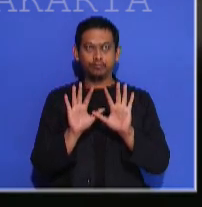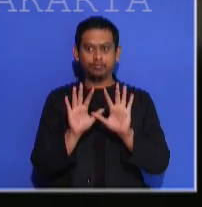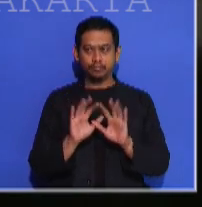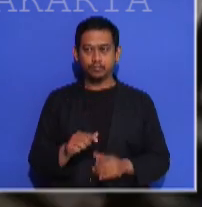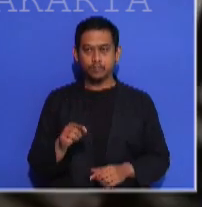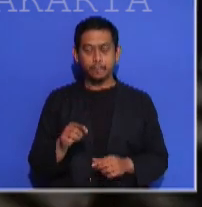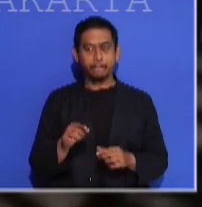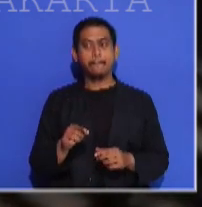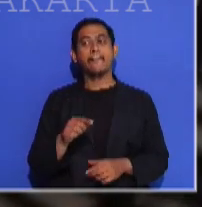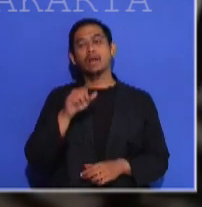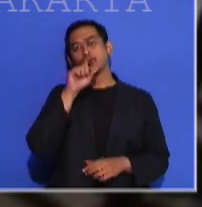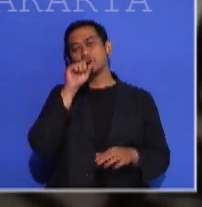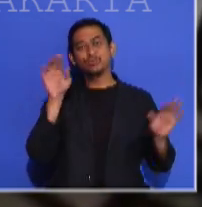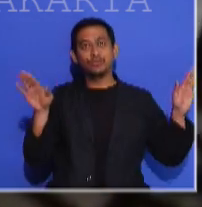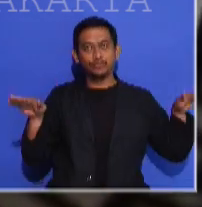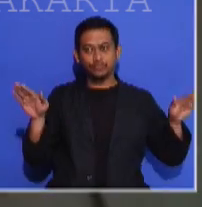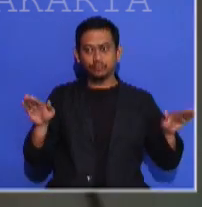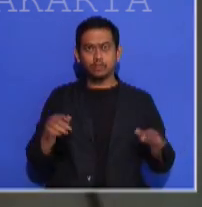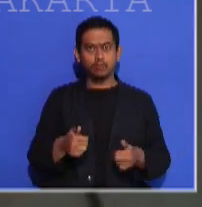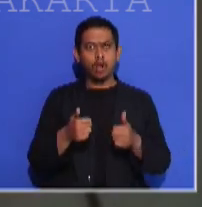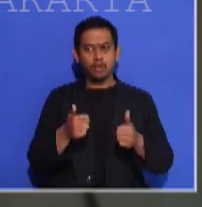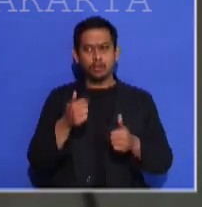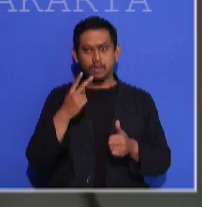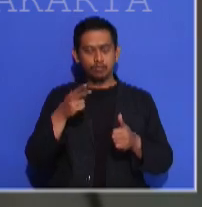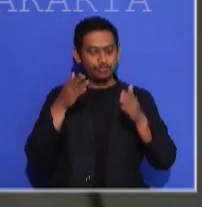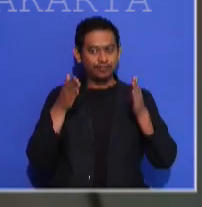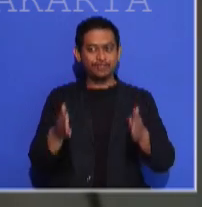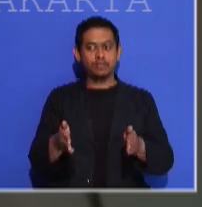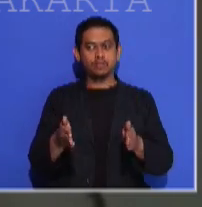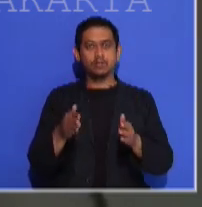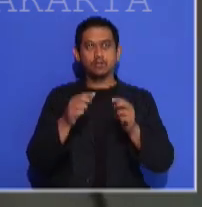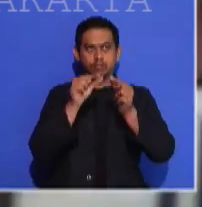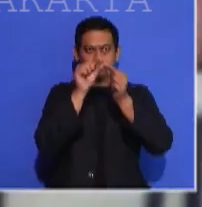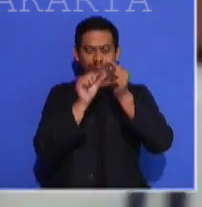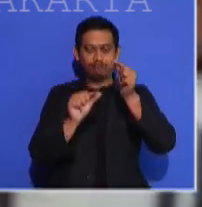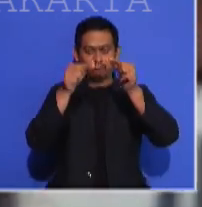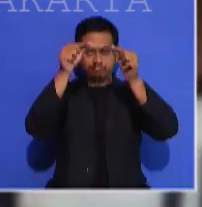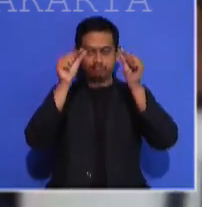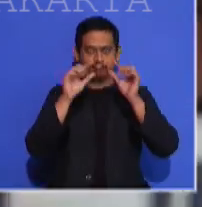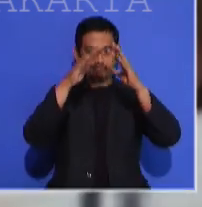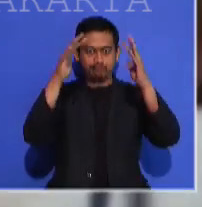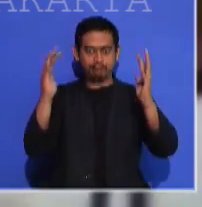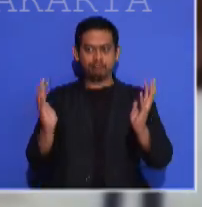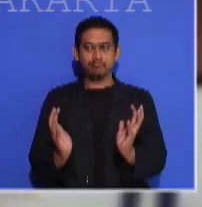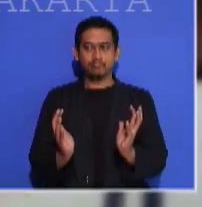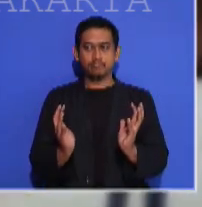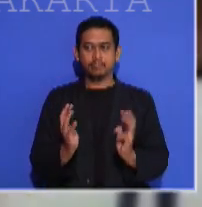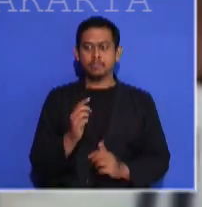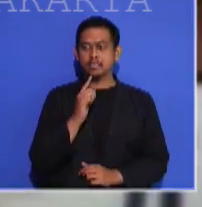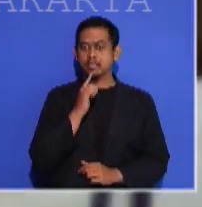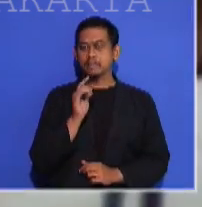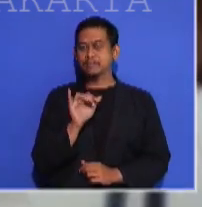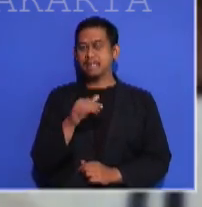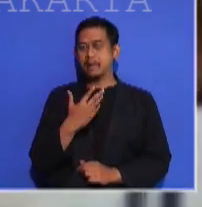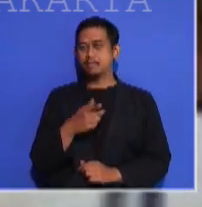peksi perkutut ugi sengkeran ingkang mirunggan lan gadah cakrik mirunggan jumbo kalian pralambang sosial kolowau.